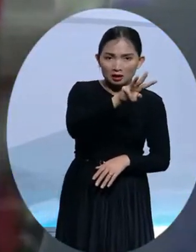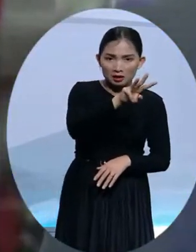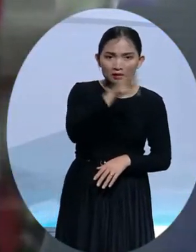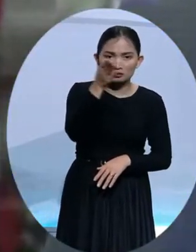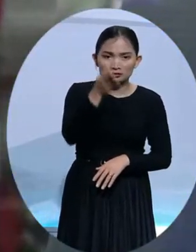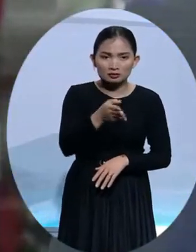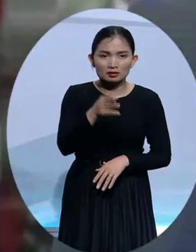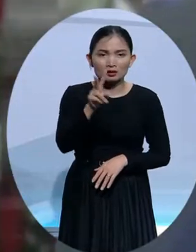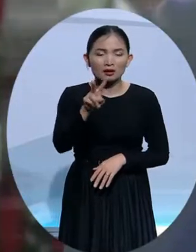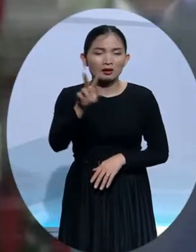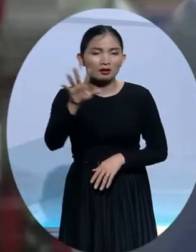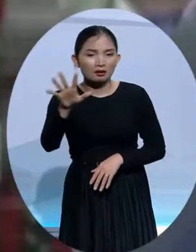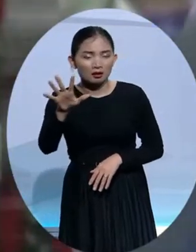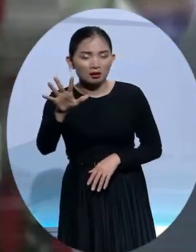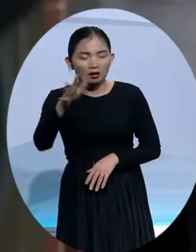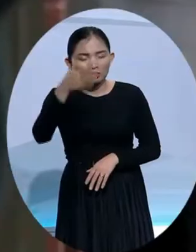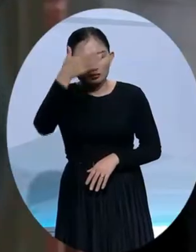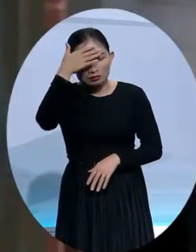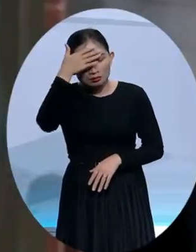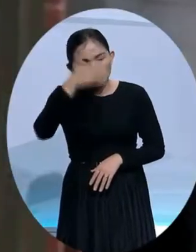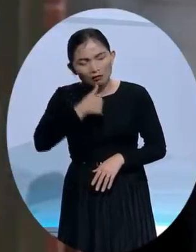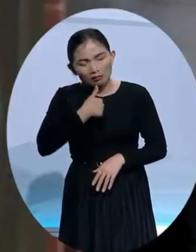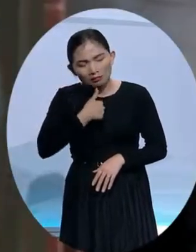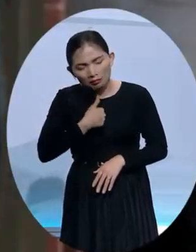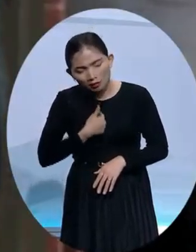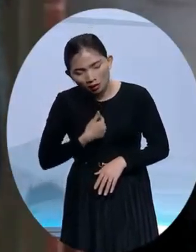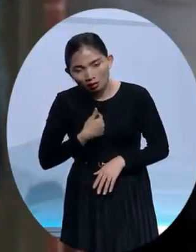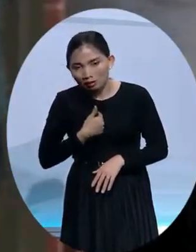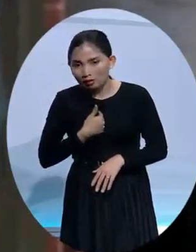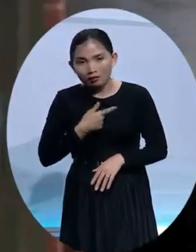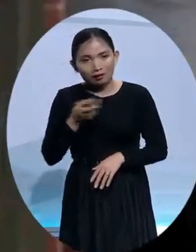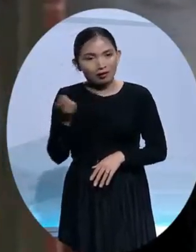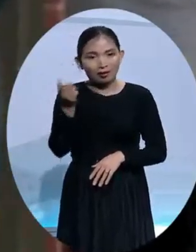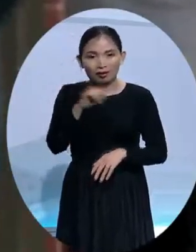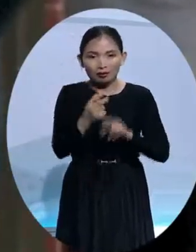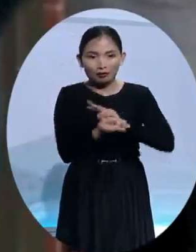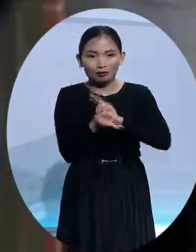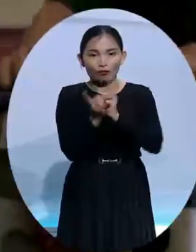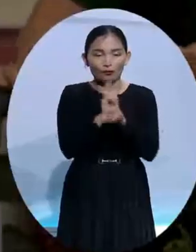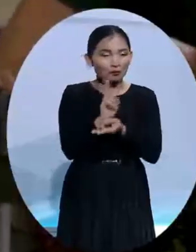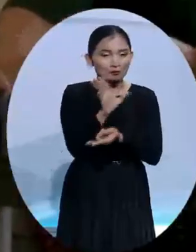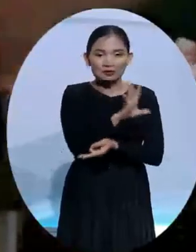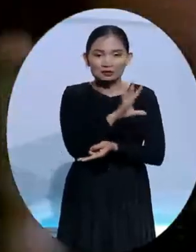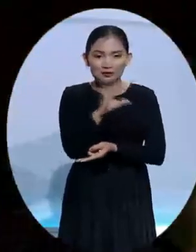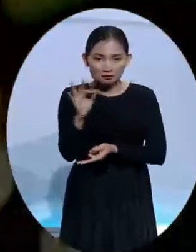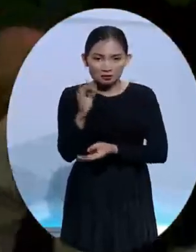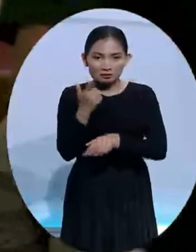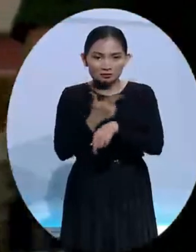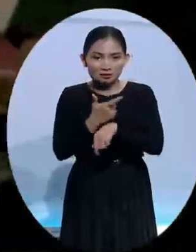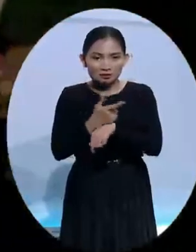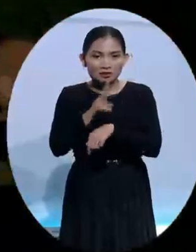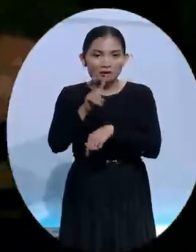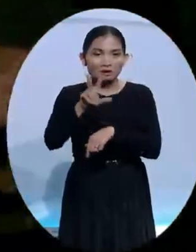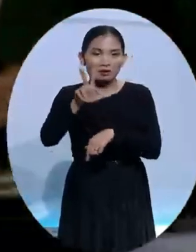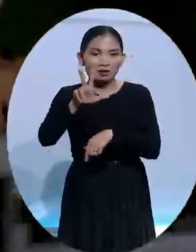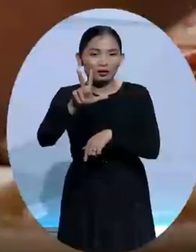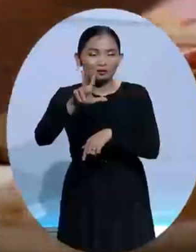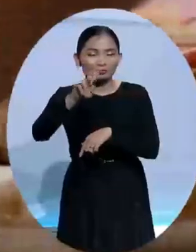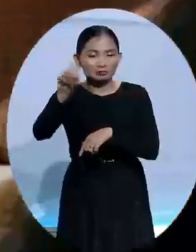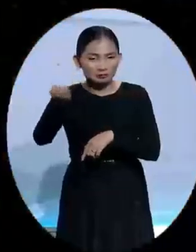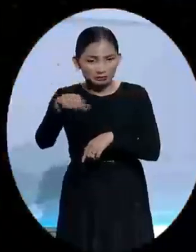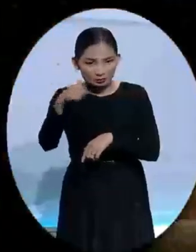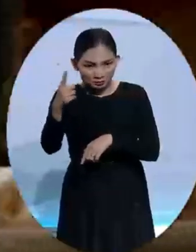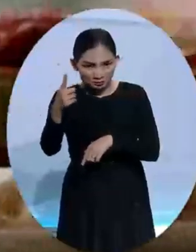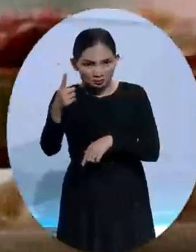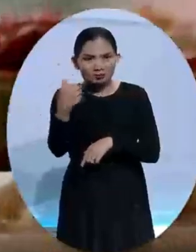AXA-1125 ghi nhận chỉ số mệt mỏi về thể chất đã trở lại mức bình thường sau 28 ngày điều trị. Những người khác được dùng thuốc cũng ghi nhận những cải